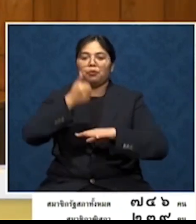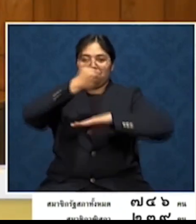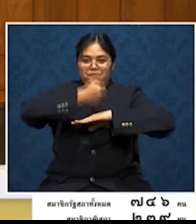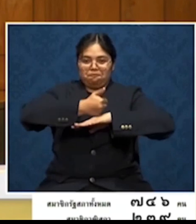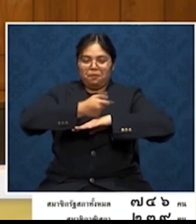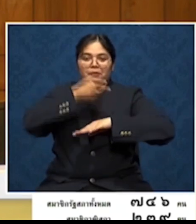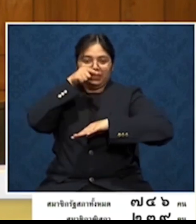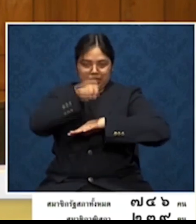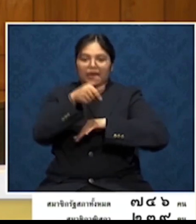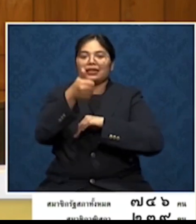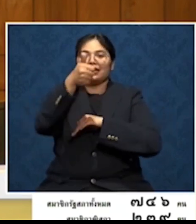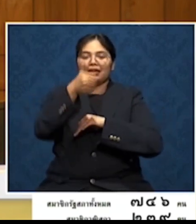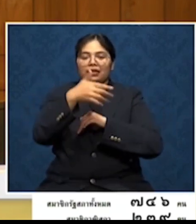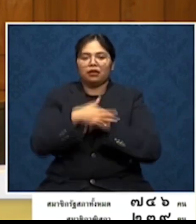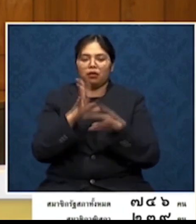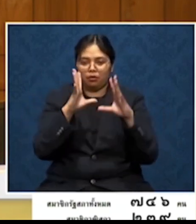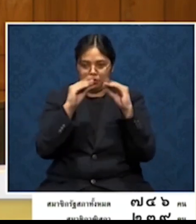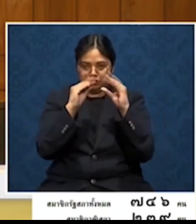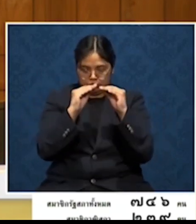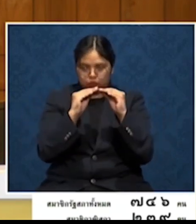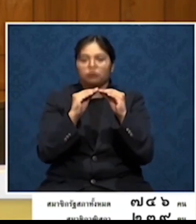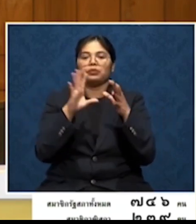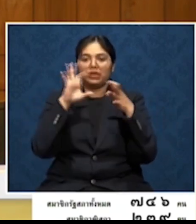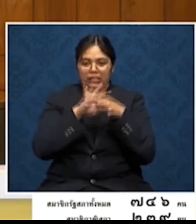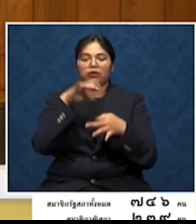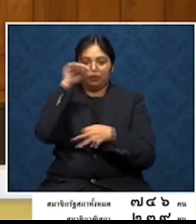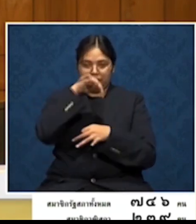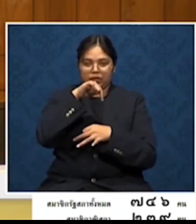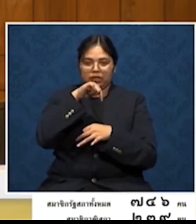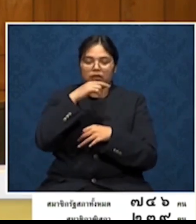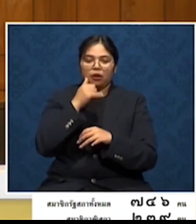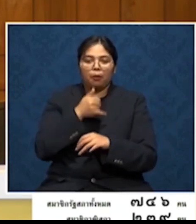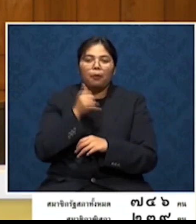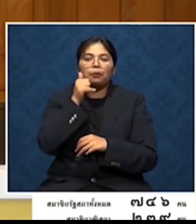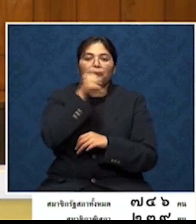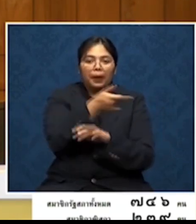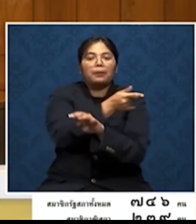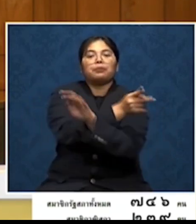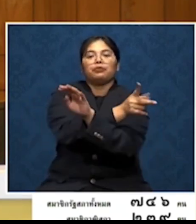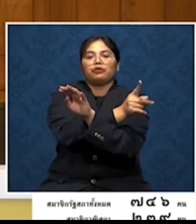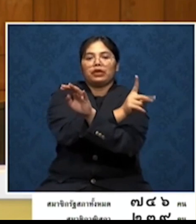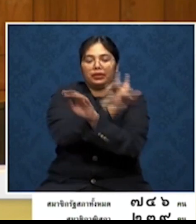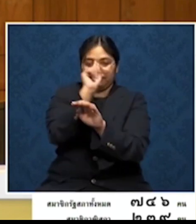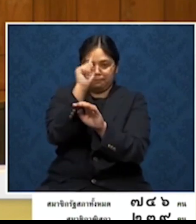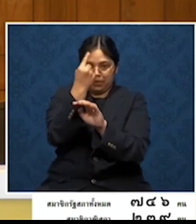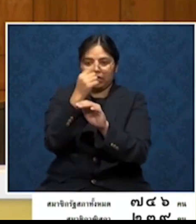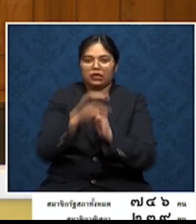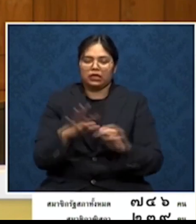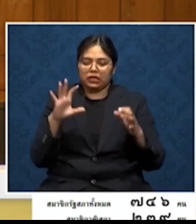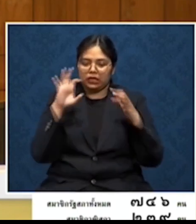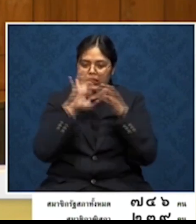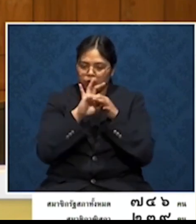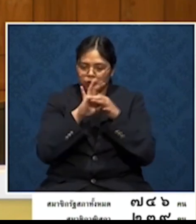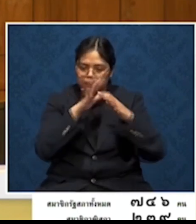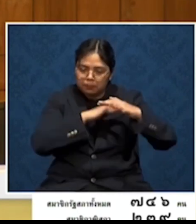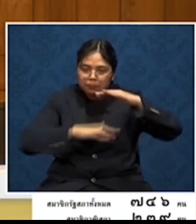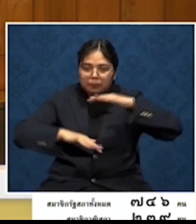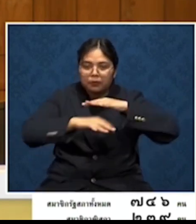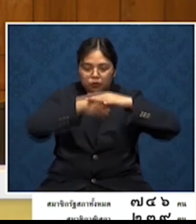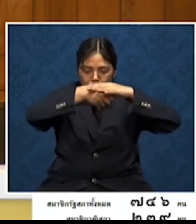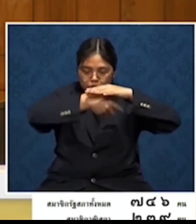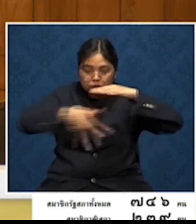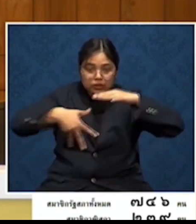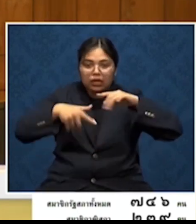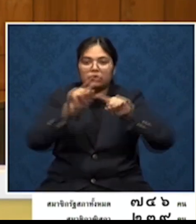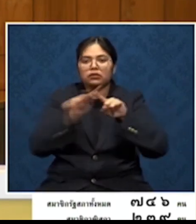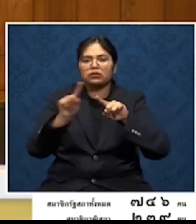มึกี้กมการประชุมเกี่ยวกว่เรองนี้กจะโล่พื้นทไปอีกไปดูเรื่องครงสรพนฐานดู